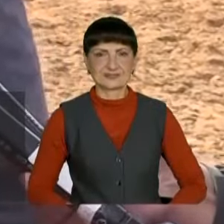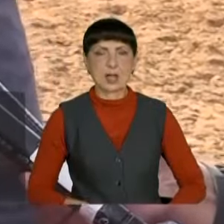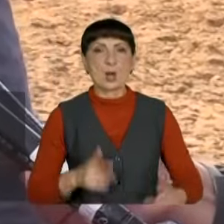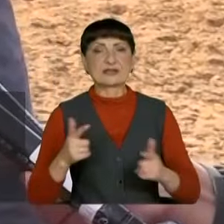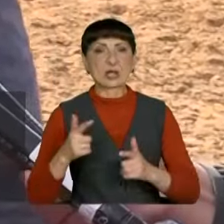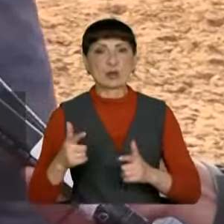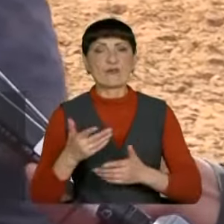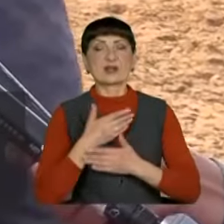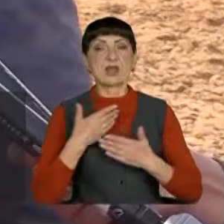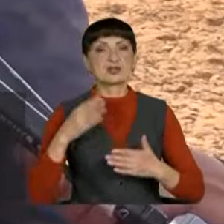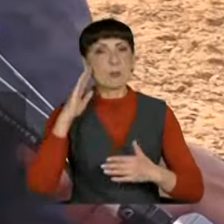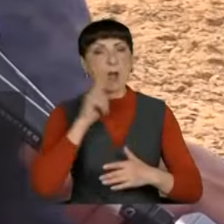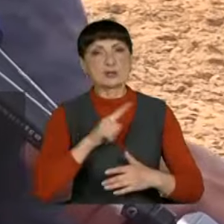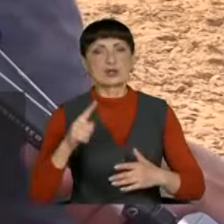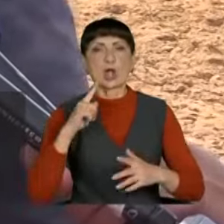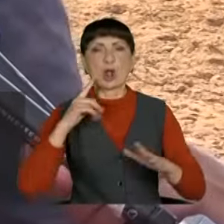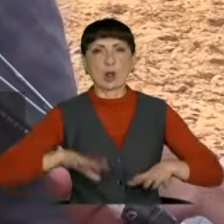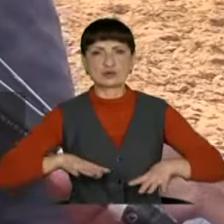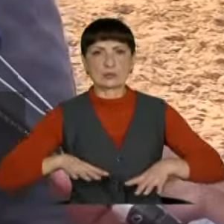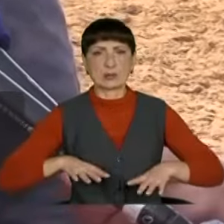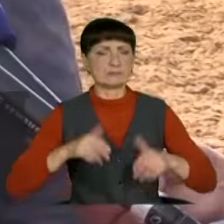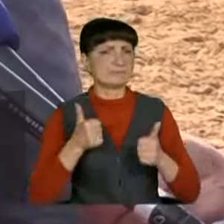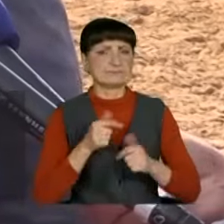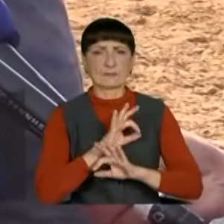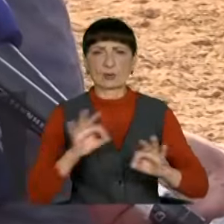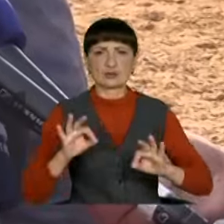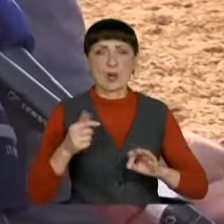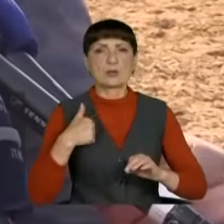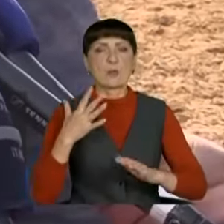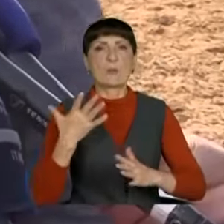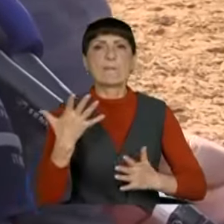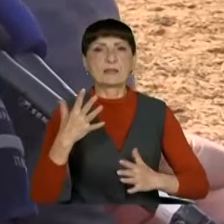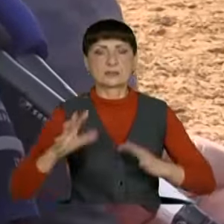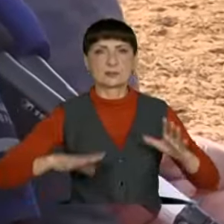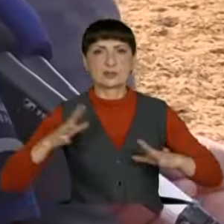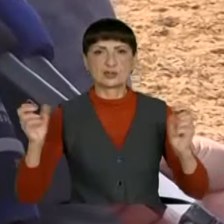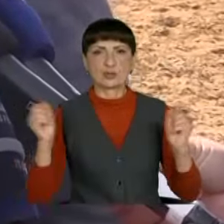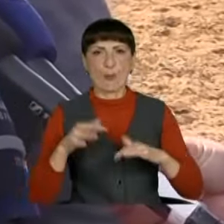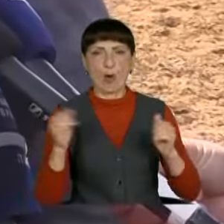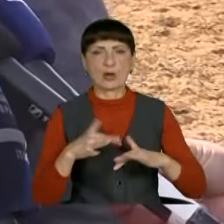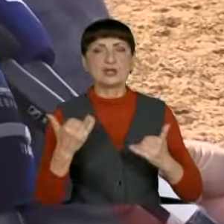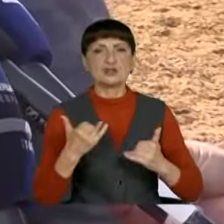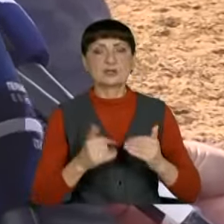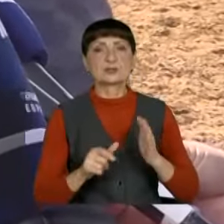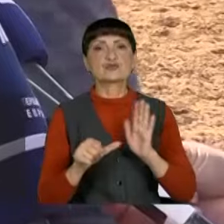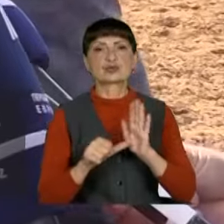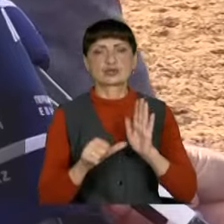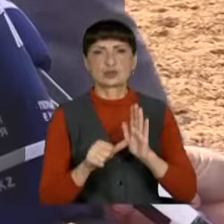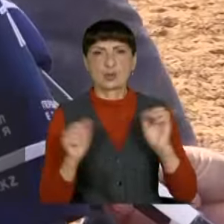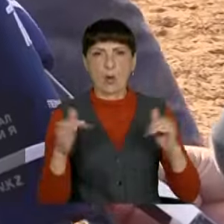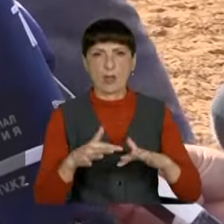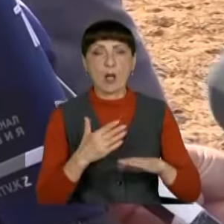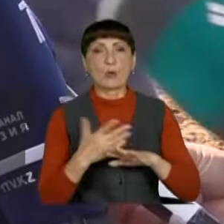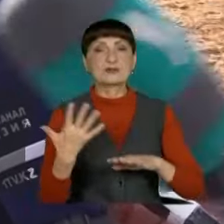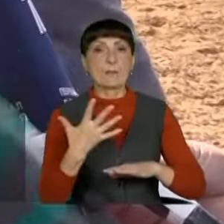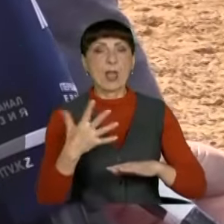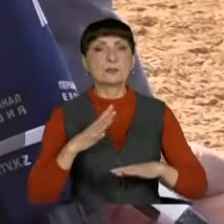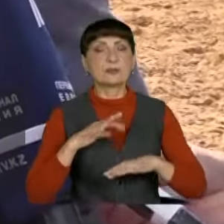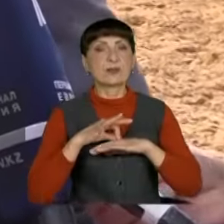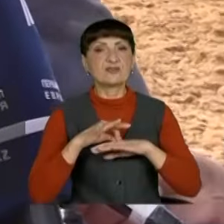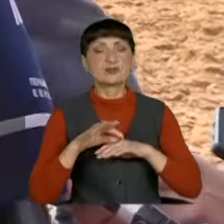Подготовкой наших парней и лошадей на высоком уровне. У нас было 5 тренировочных сборов с марта. Сейчас проводятся 6. После 5 сборов был